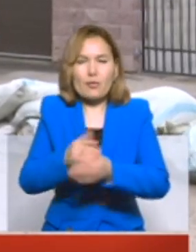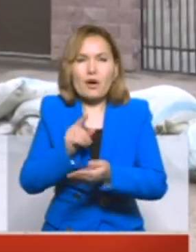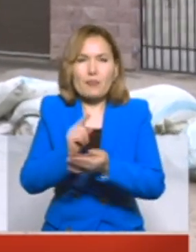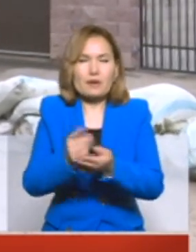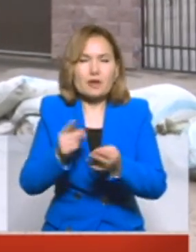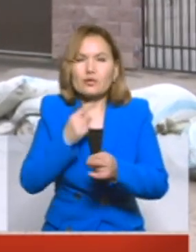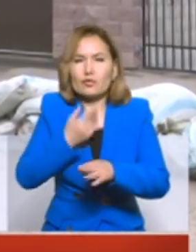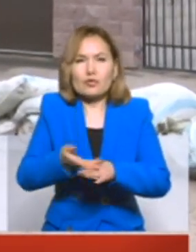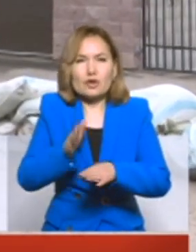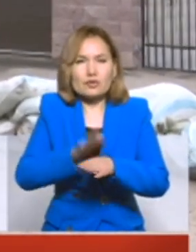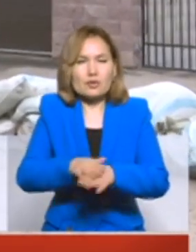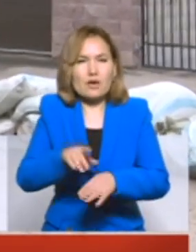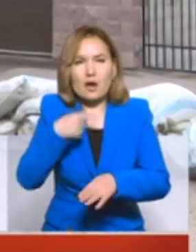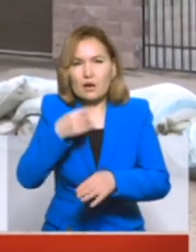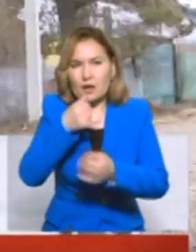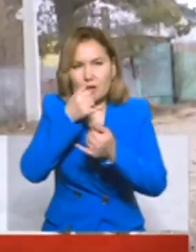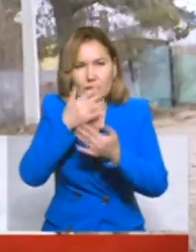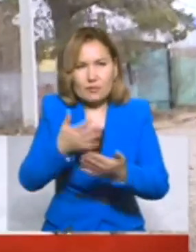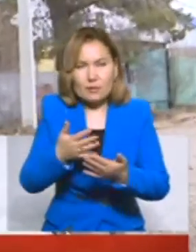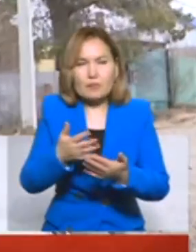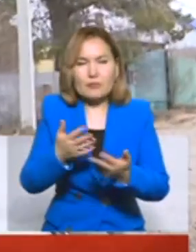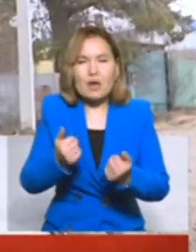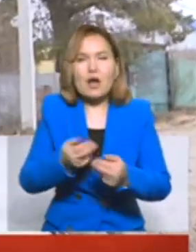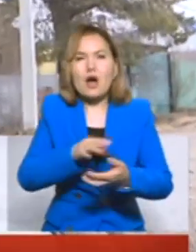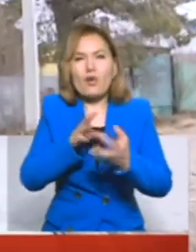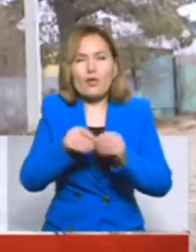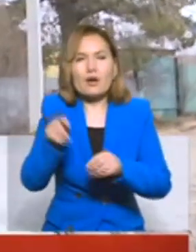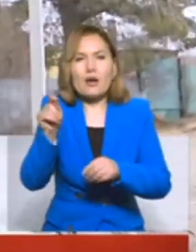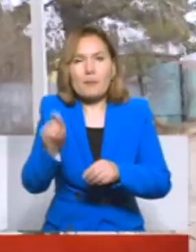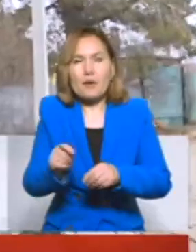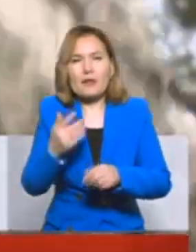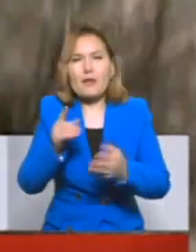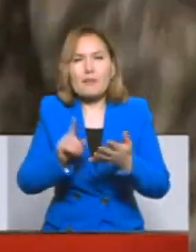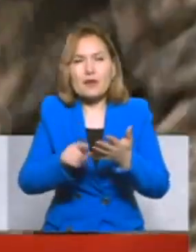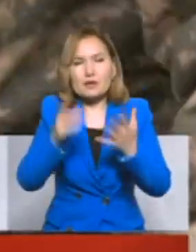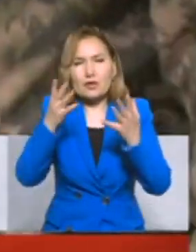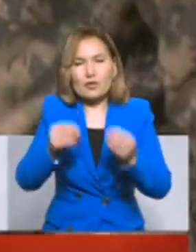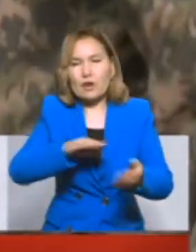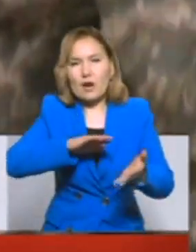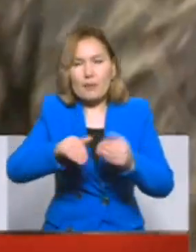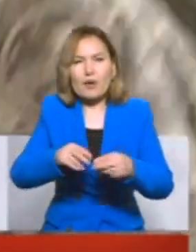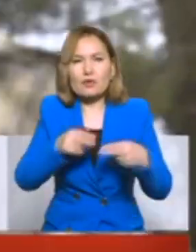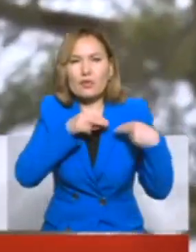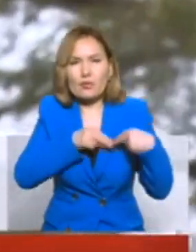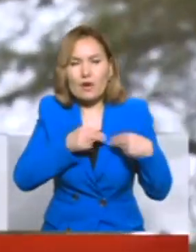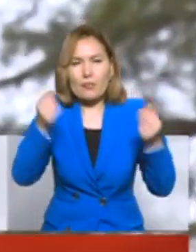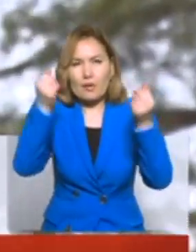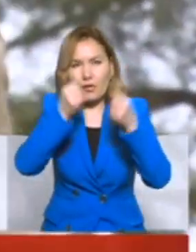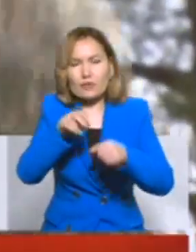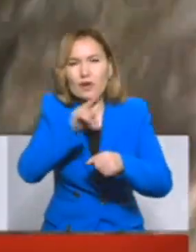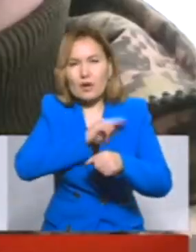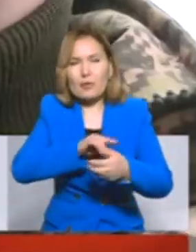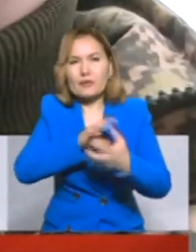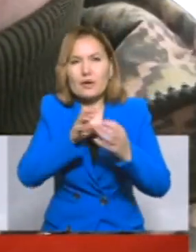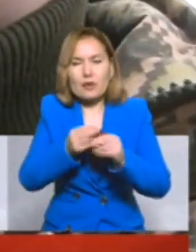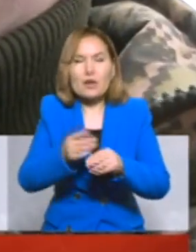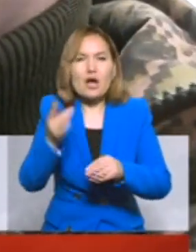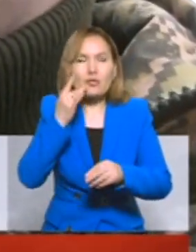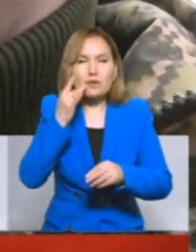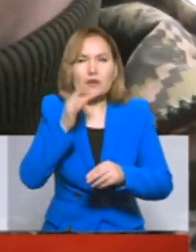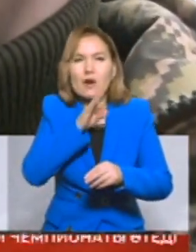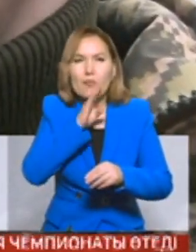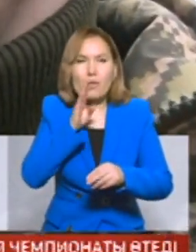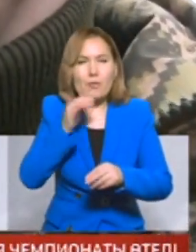қиын деп айту дұрыс емес. Оның мұнда келгеніне 5-ші күн, содан бері тынымсыз, қатты шаршағанда телефон арқылы анасымен